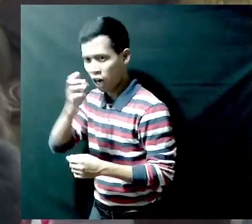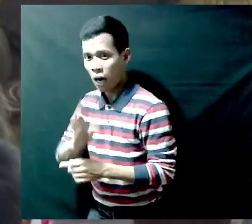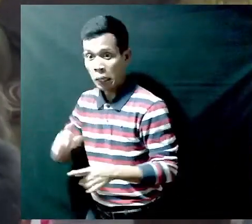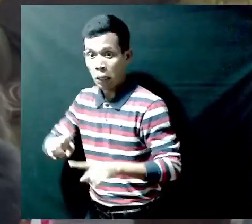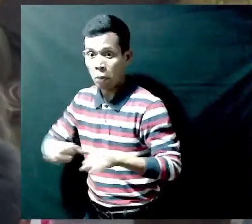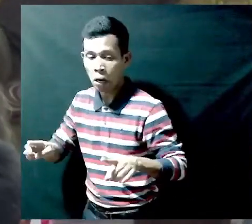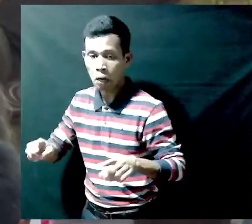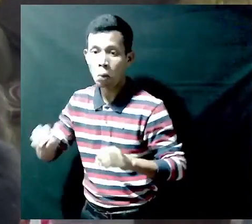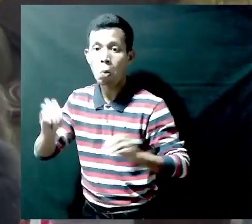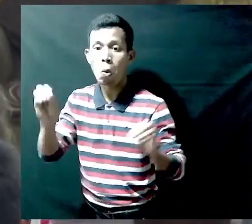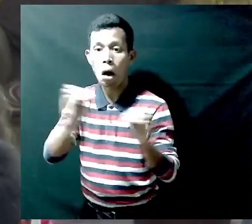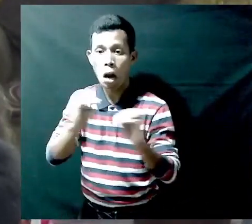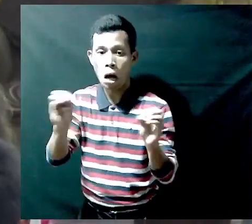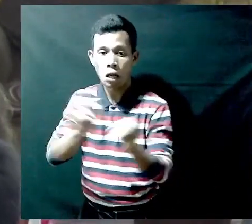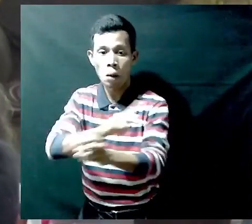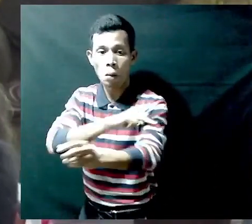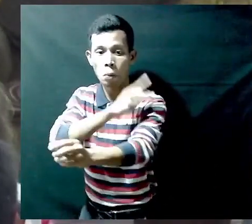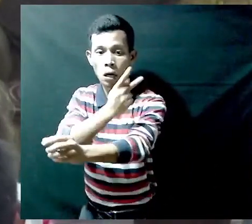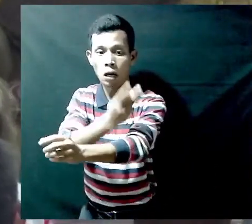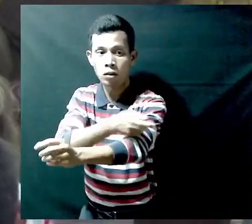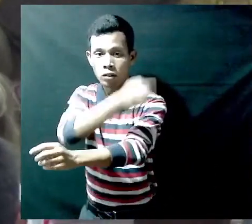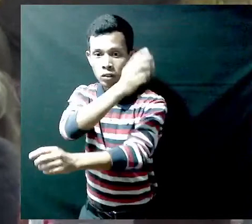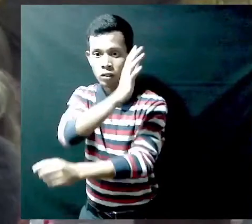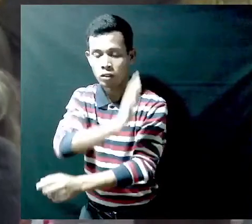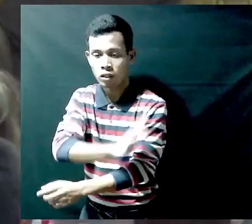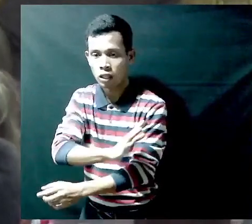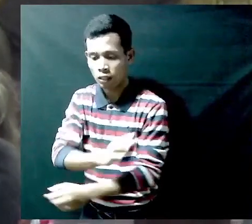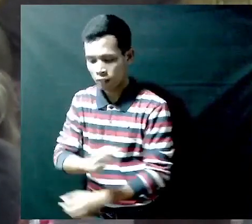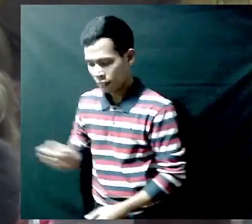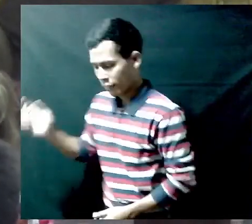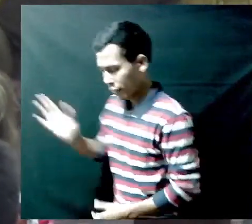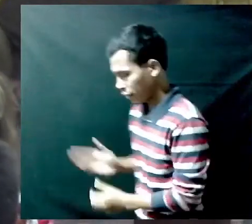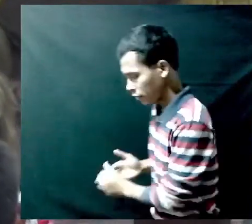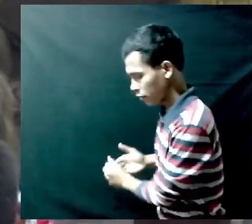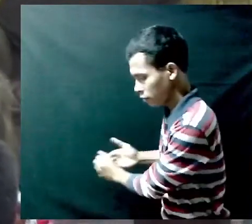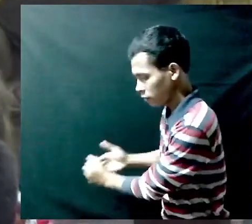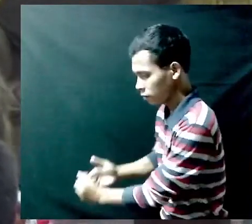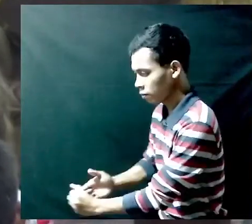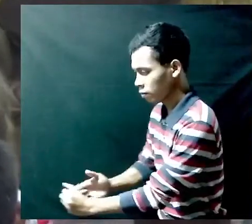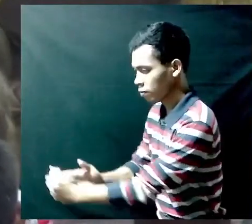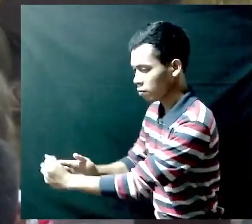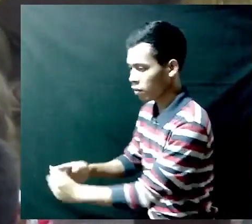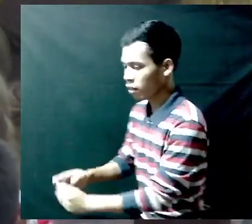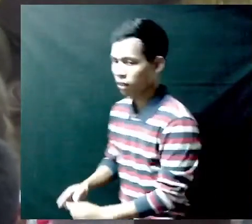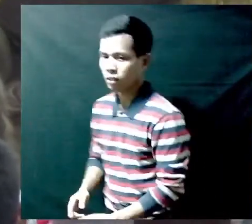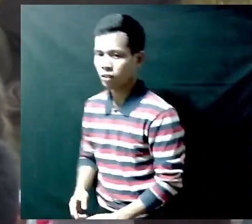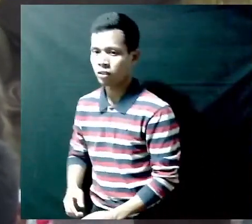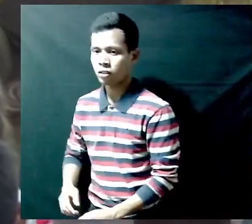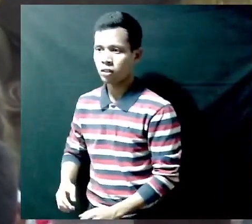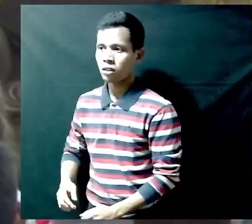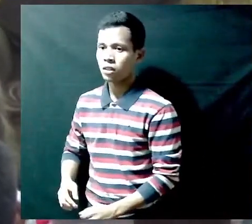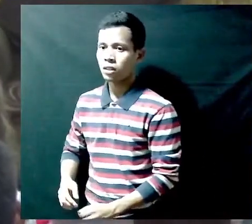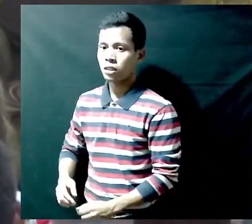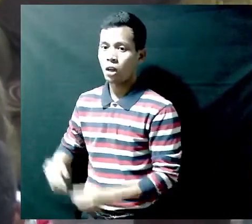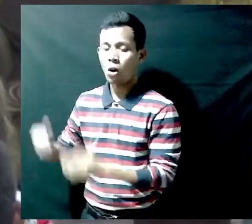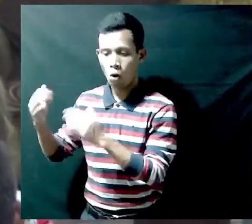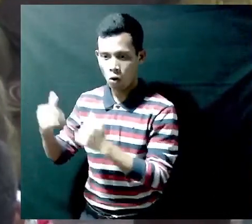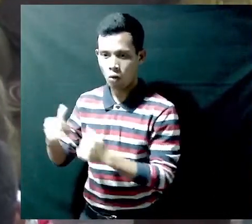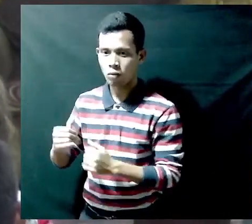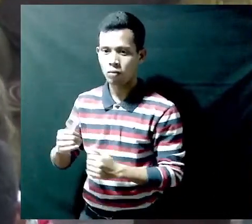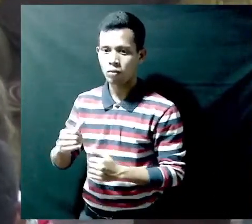Lord. Yung maikabud ka, sana wag. Sabi mo nga sa katabi